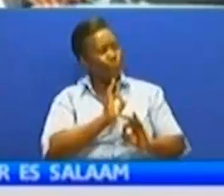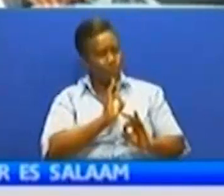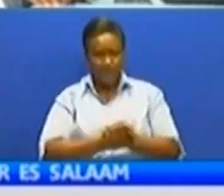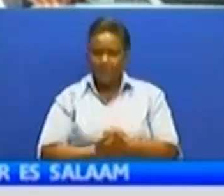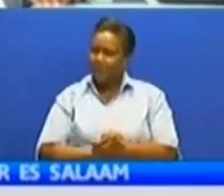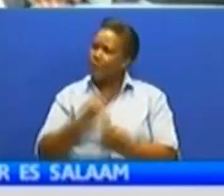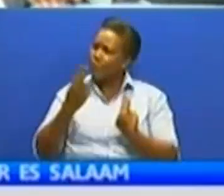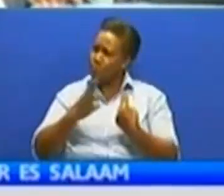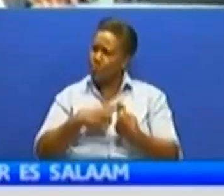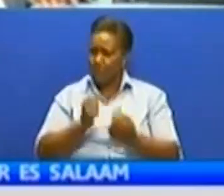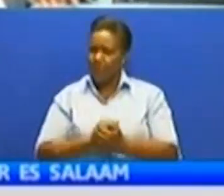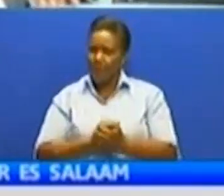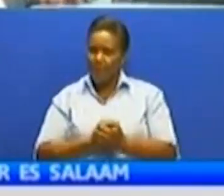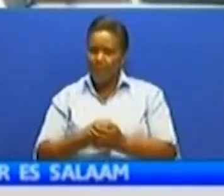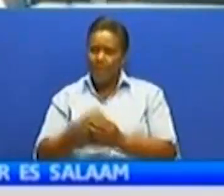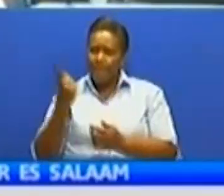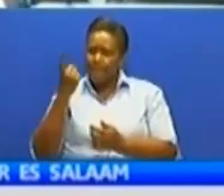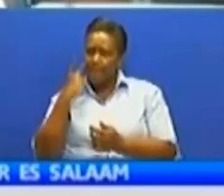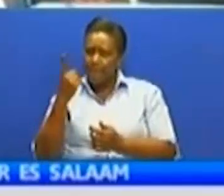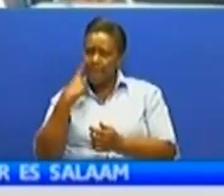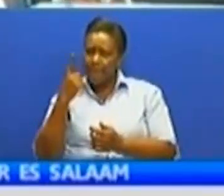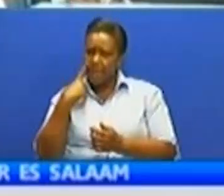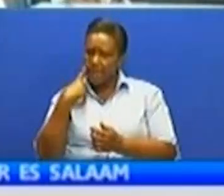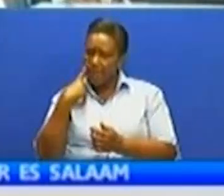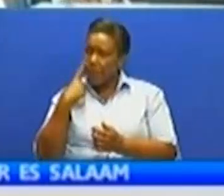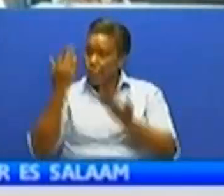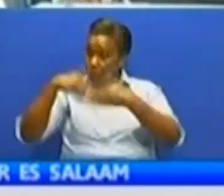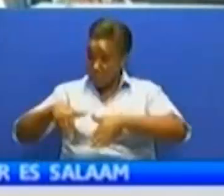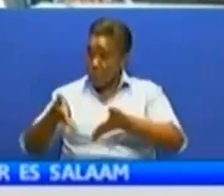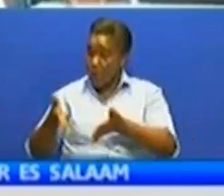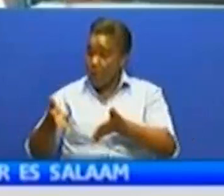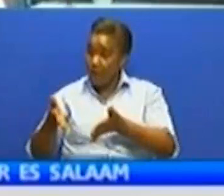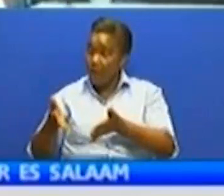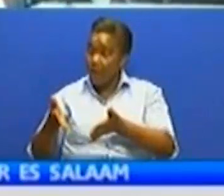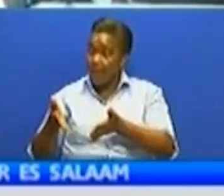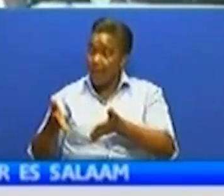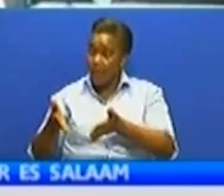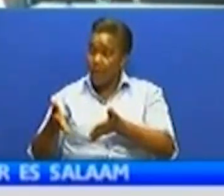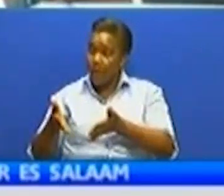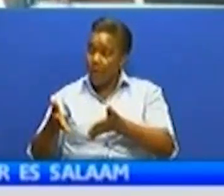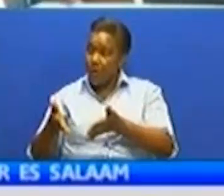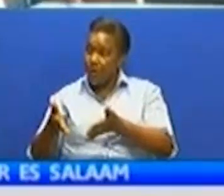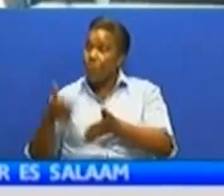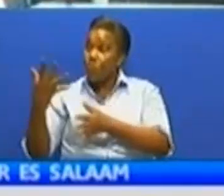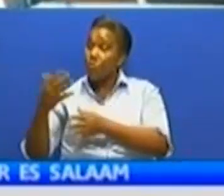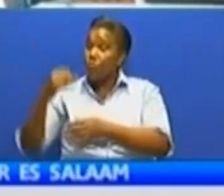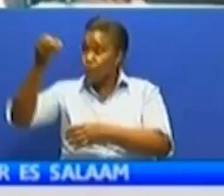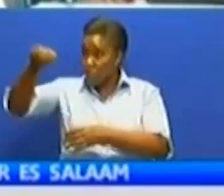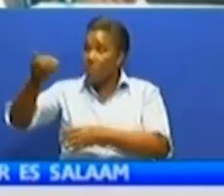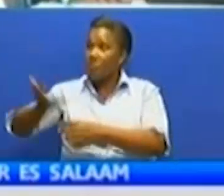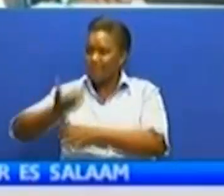dokta, tunashuhudia baadaye hii leo siku tukio hili. Tukio hili kisayansi